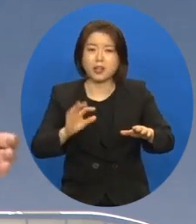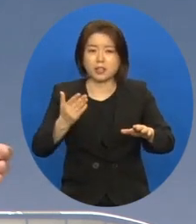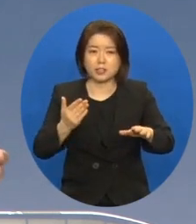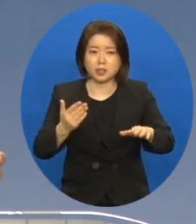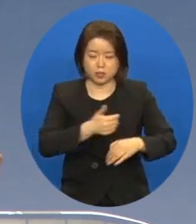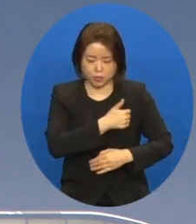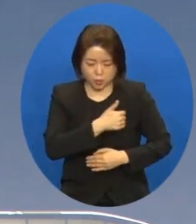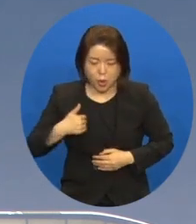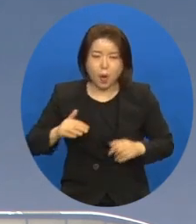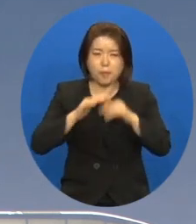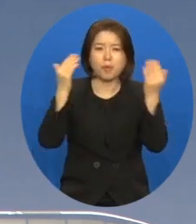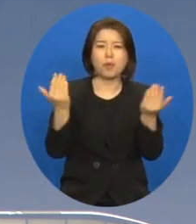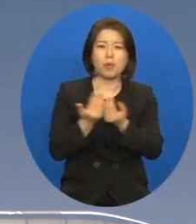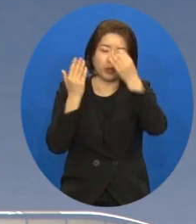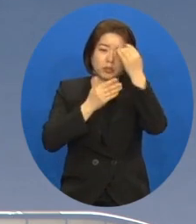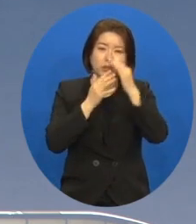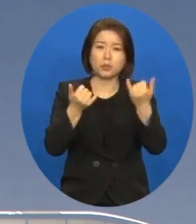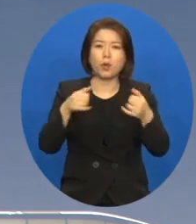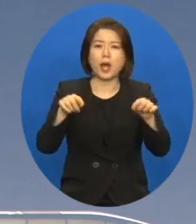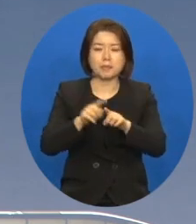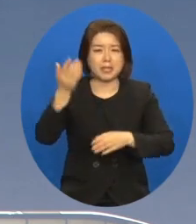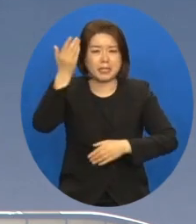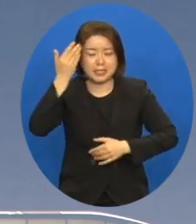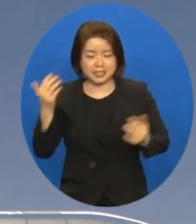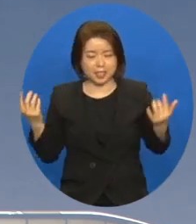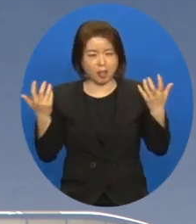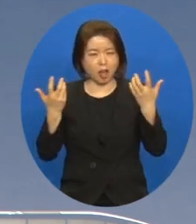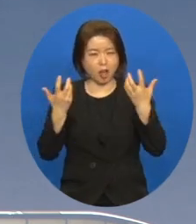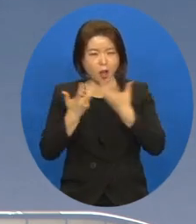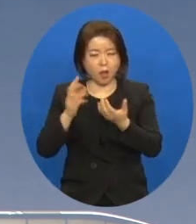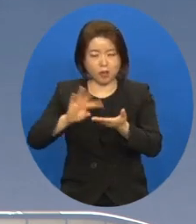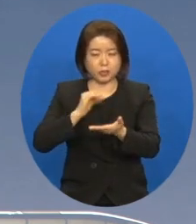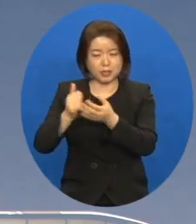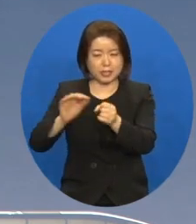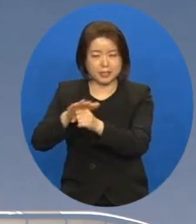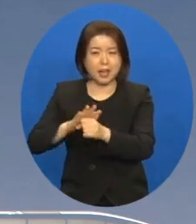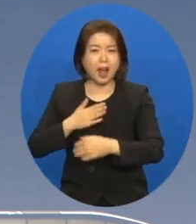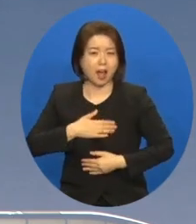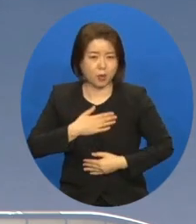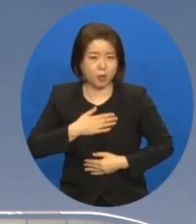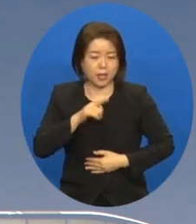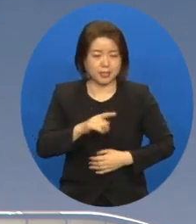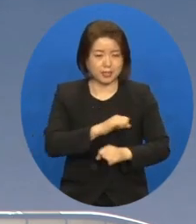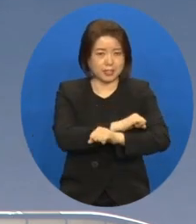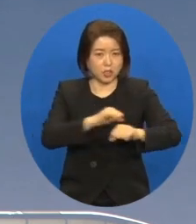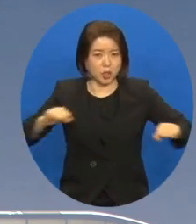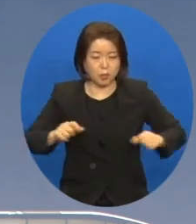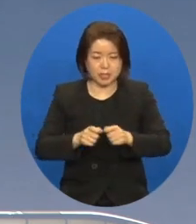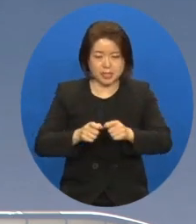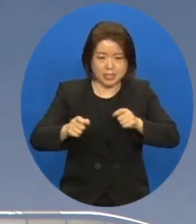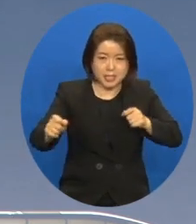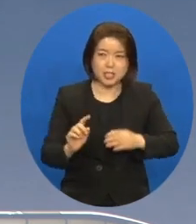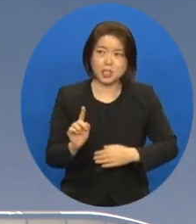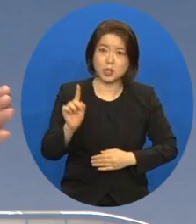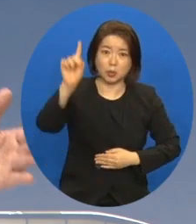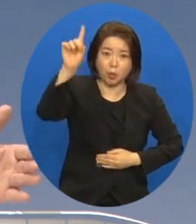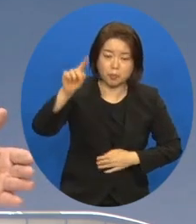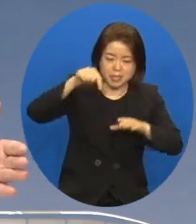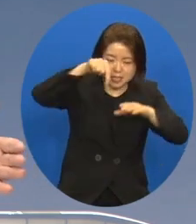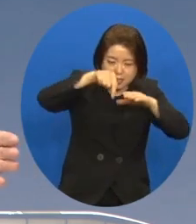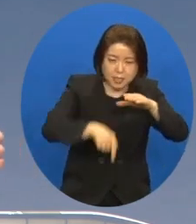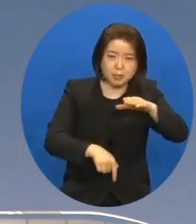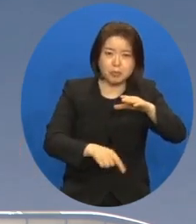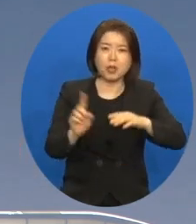모든 성도와 함께 지식에 넘치는 그리스도의 사랑을 알고 그 너비와 길이와 높이와